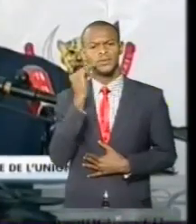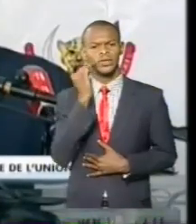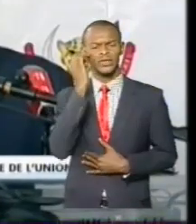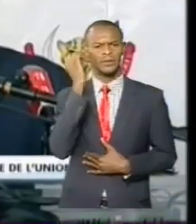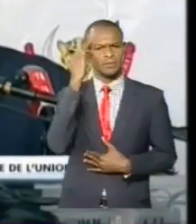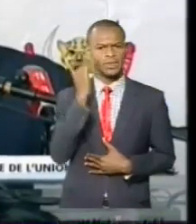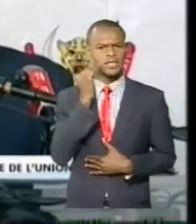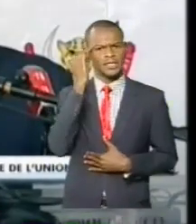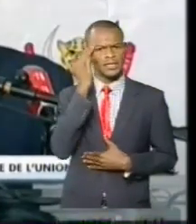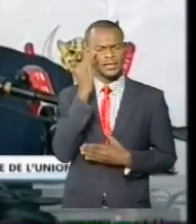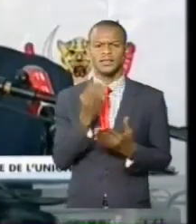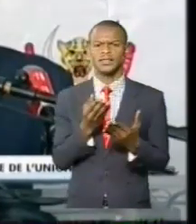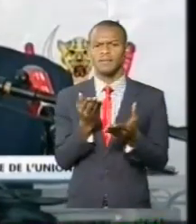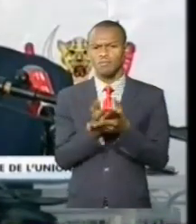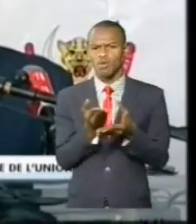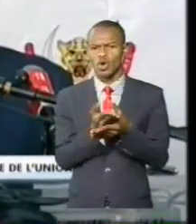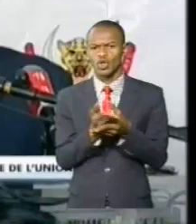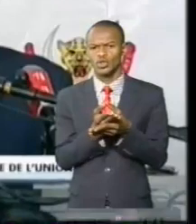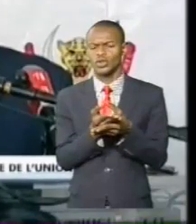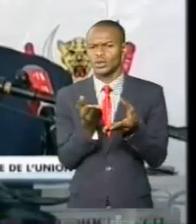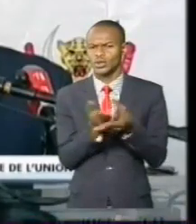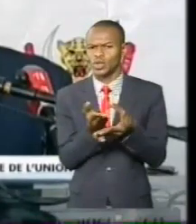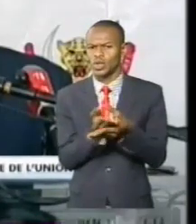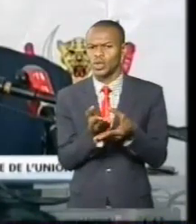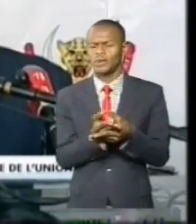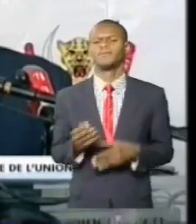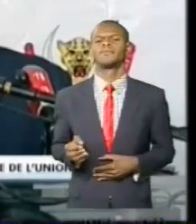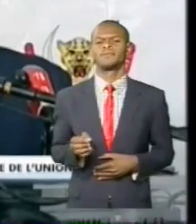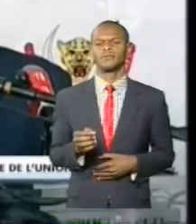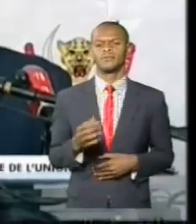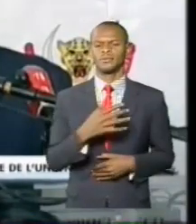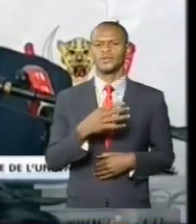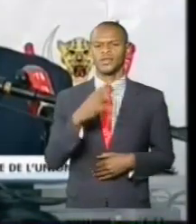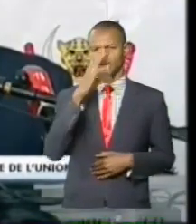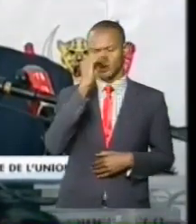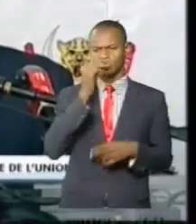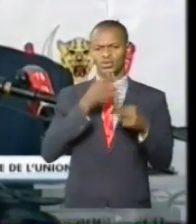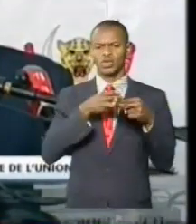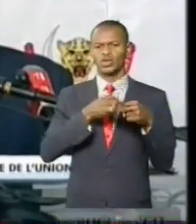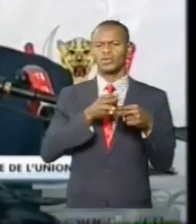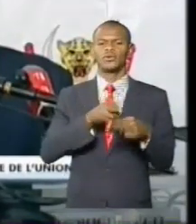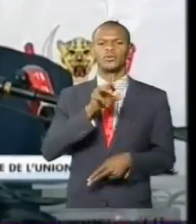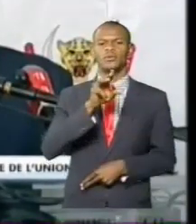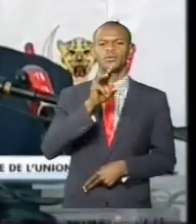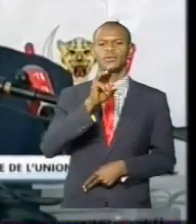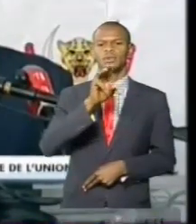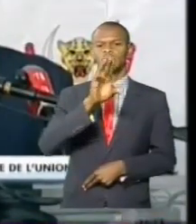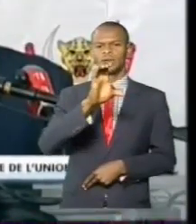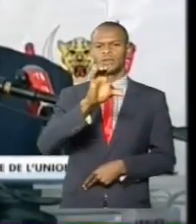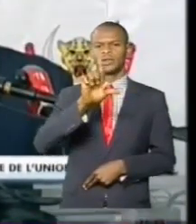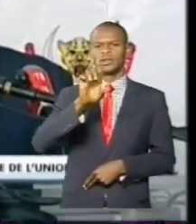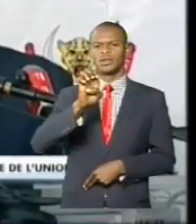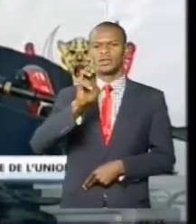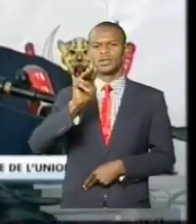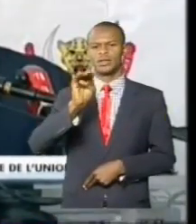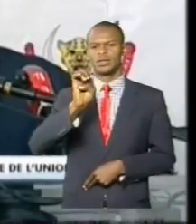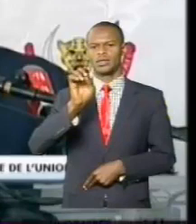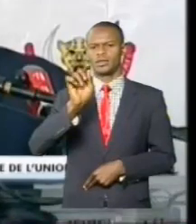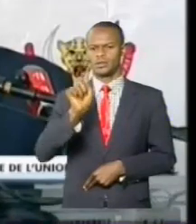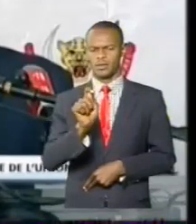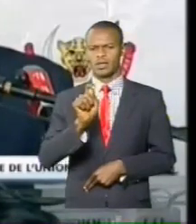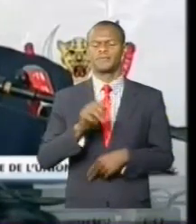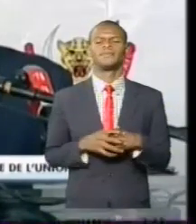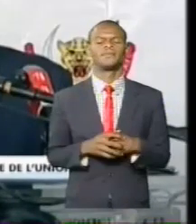Portefeuille, Monsieur Clément Kouetenimi Bemouna. Ministre du Commerce